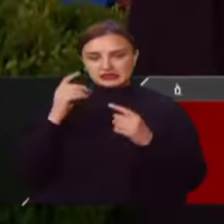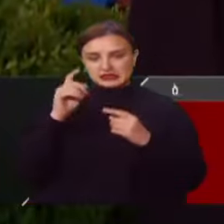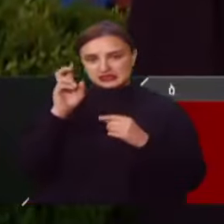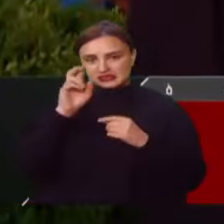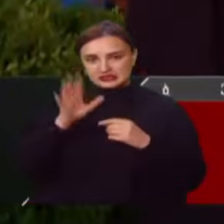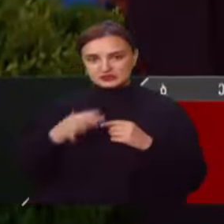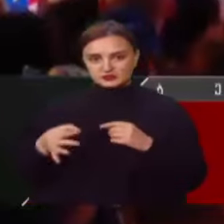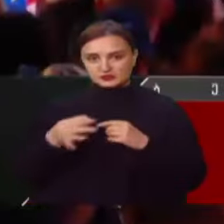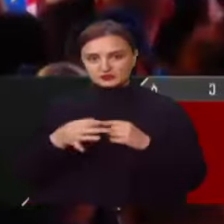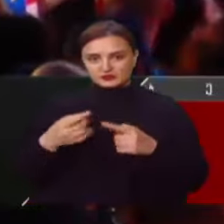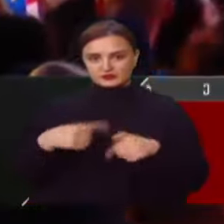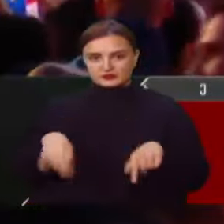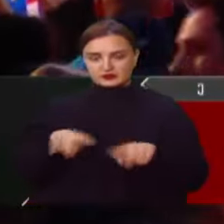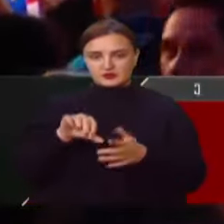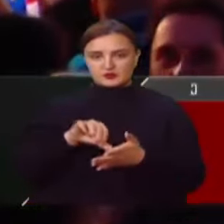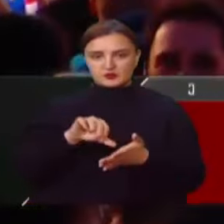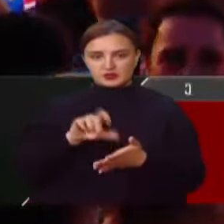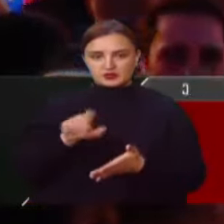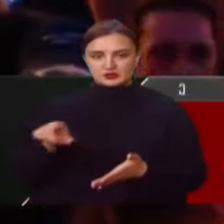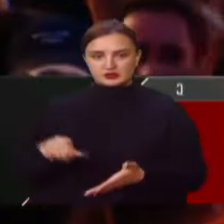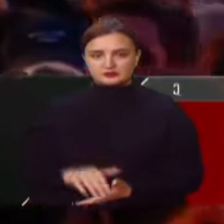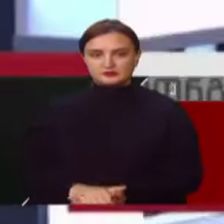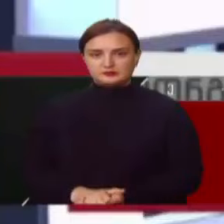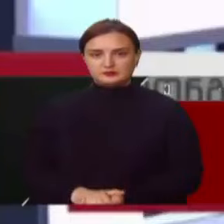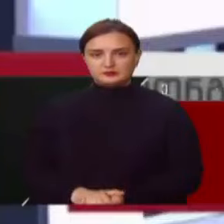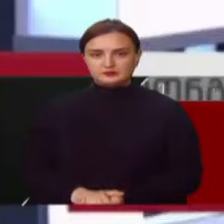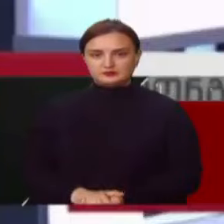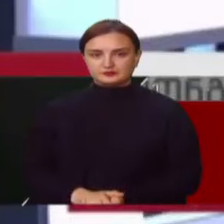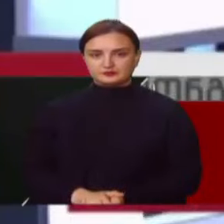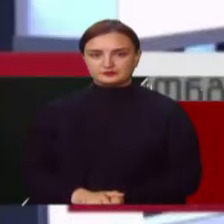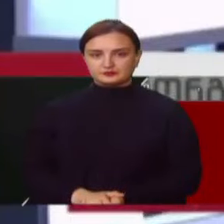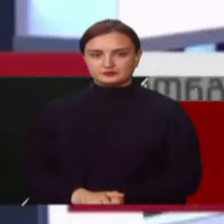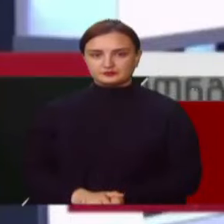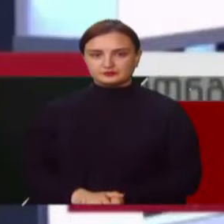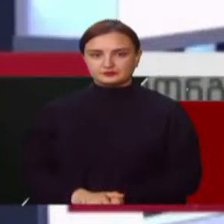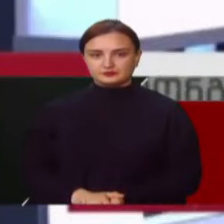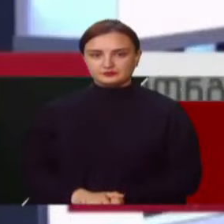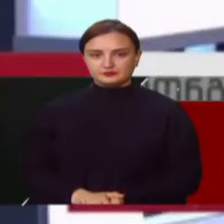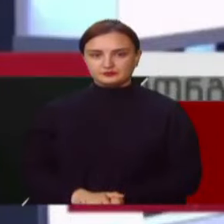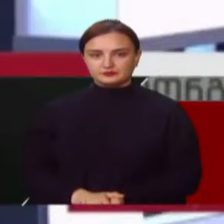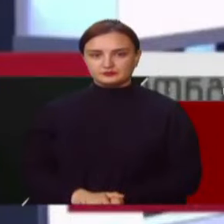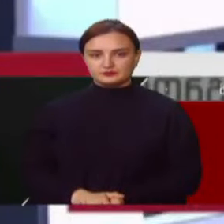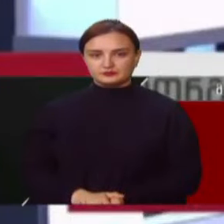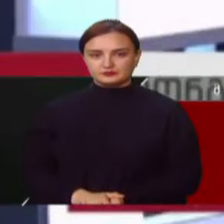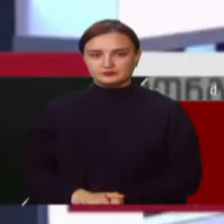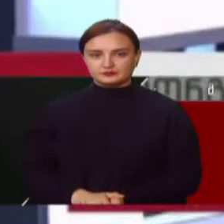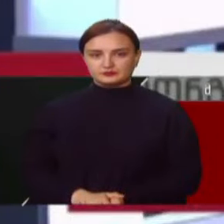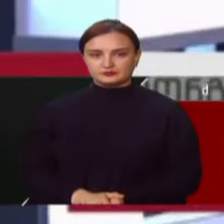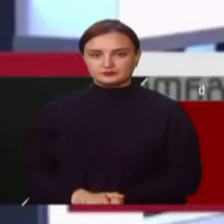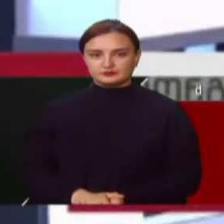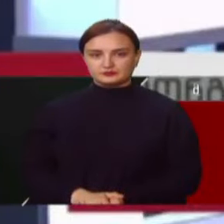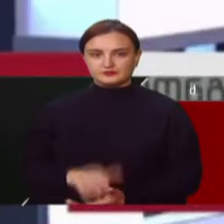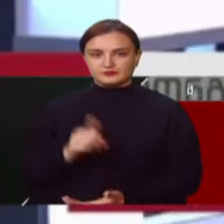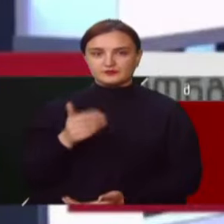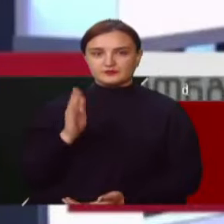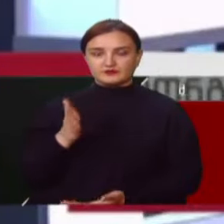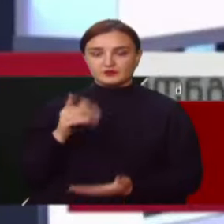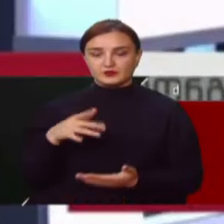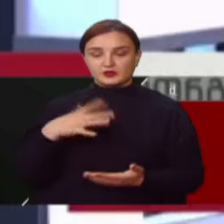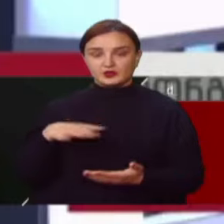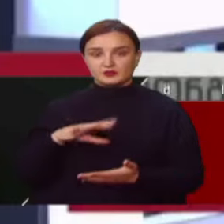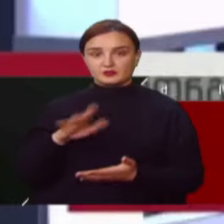სექტორის წარმომადგენლების მხრიდან. ამაში ცუდი და ის რა არის, ვერ გავიგე. ძალიან კარგი იქნება, თუ თბილისში მოხდება შემდეგი